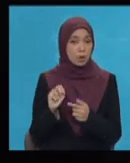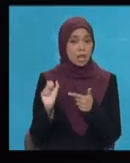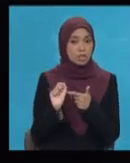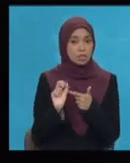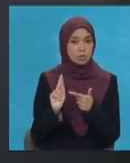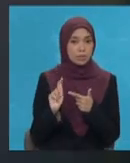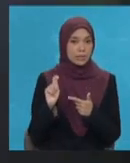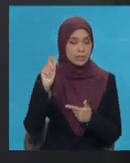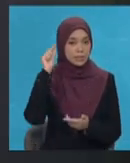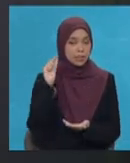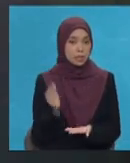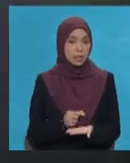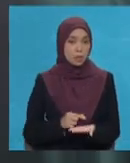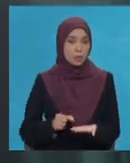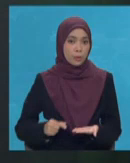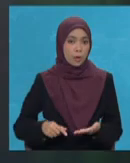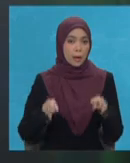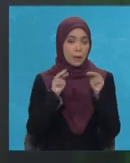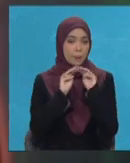the national